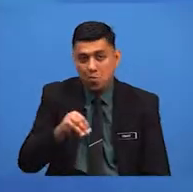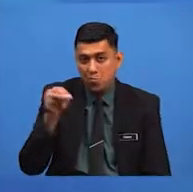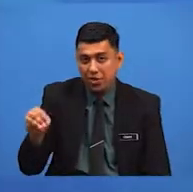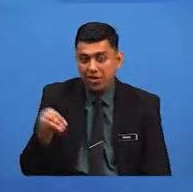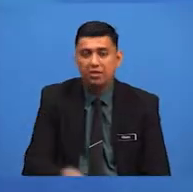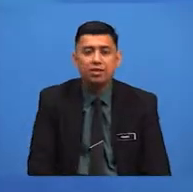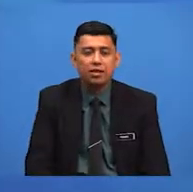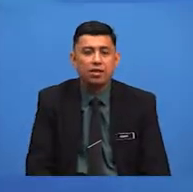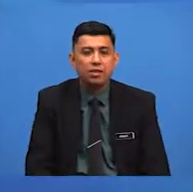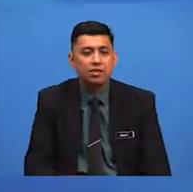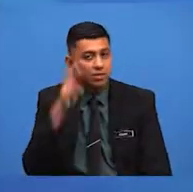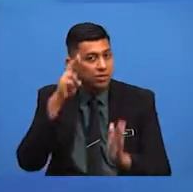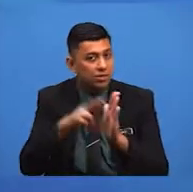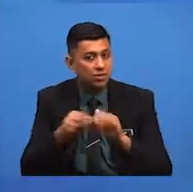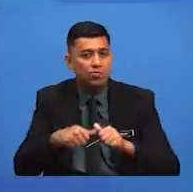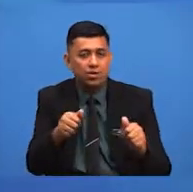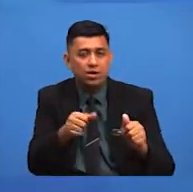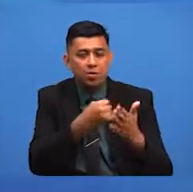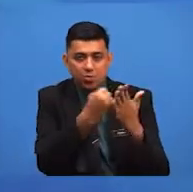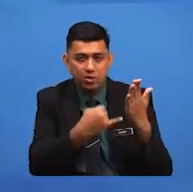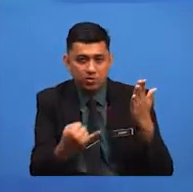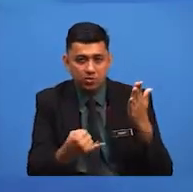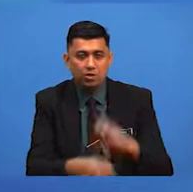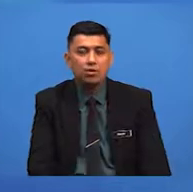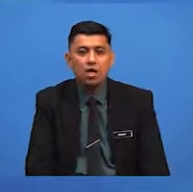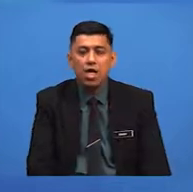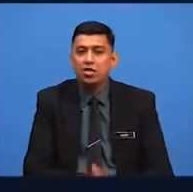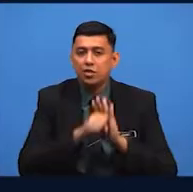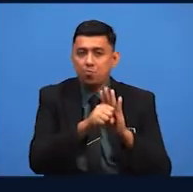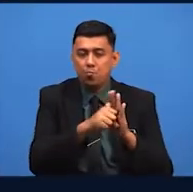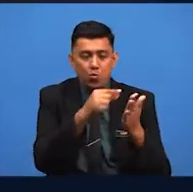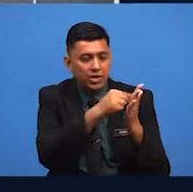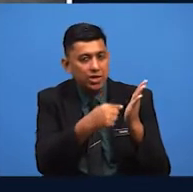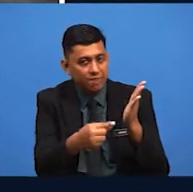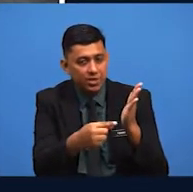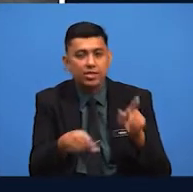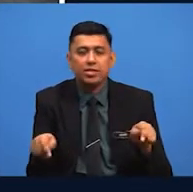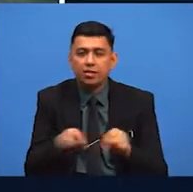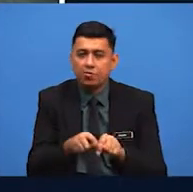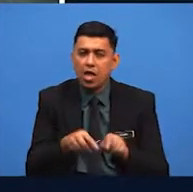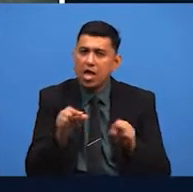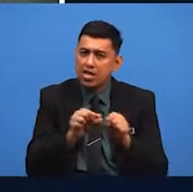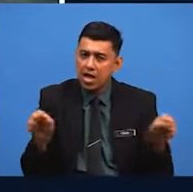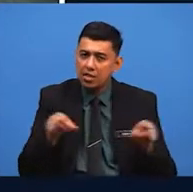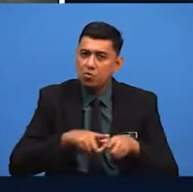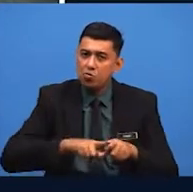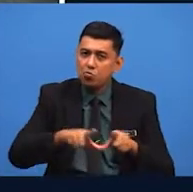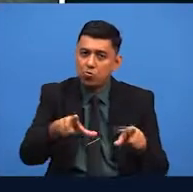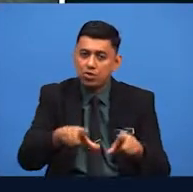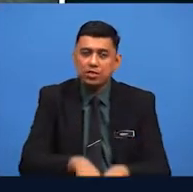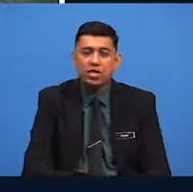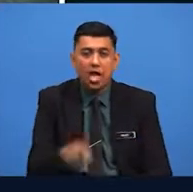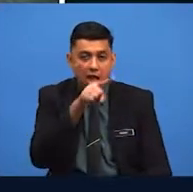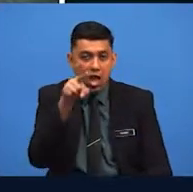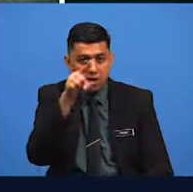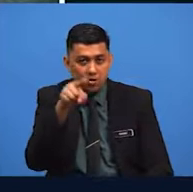Murid-murid, carta alir dilukis menggunakan simbol grafik seperti garis lurus, anak